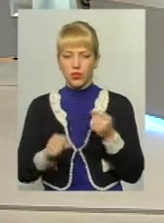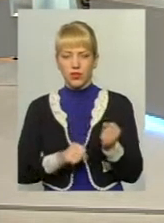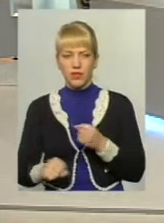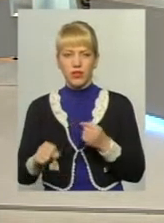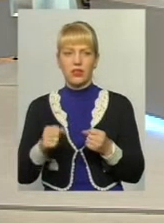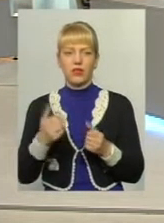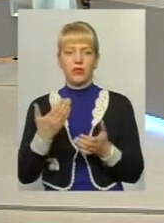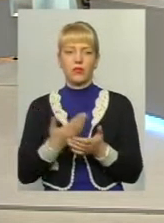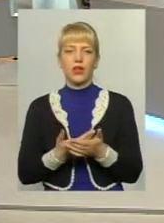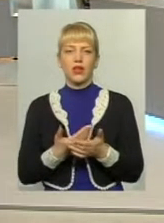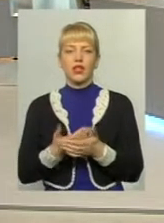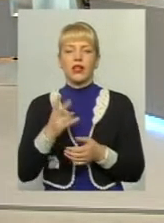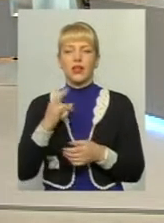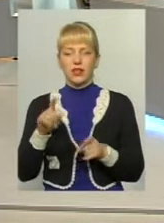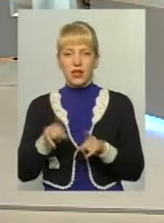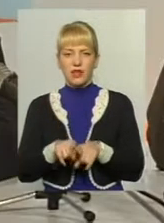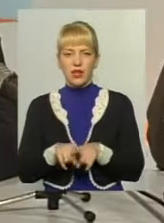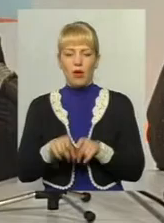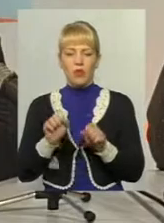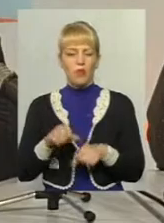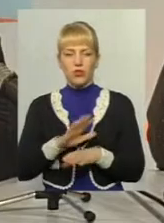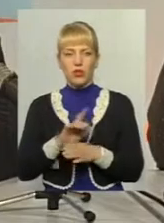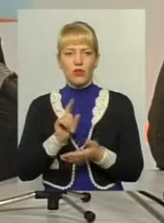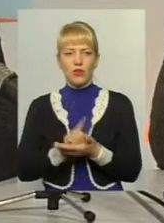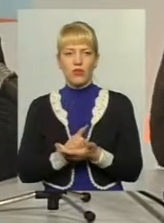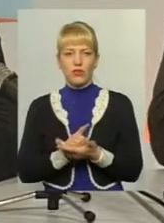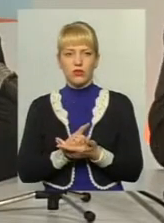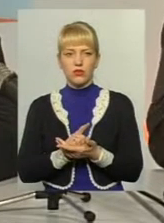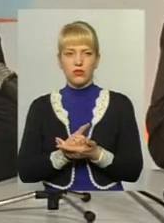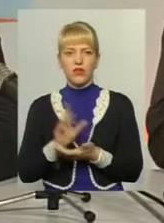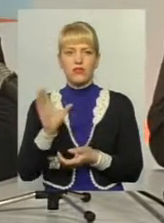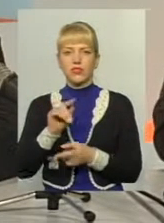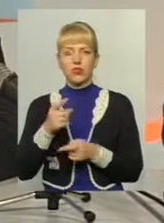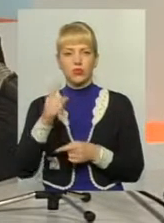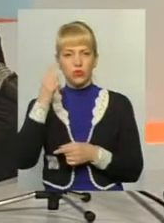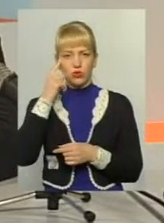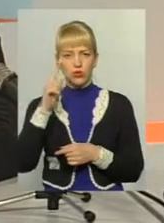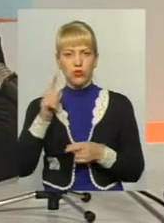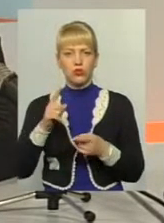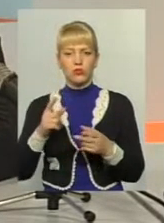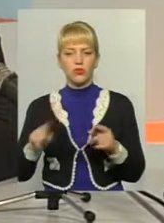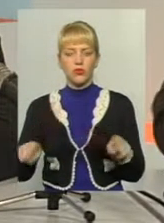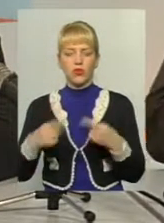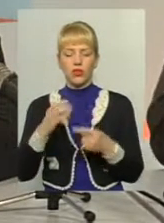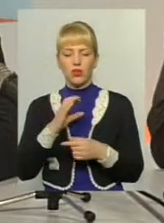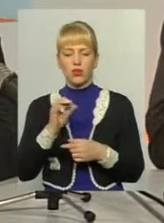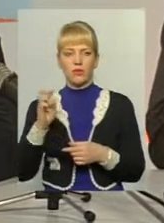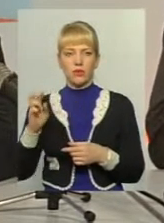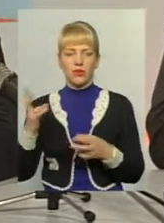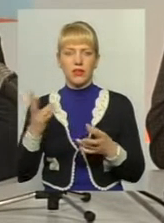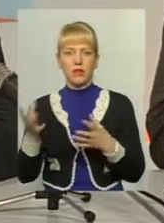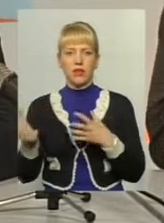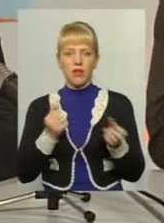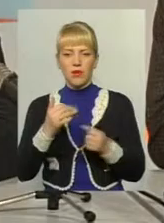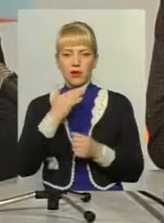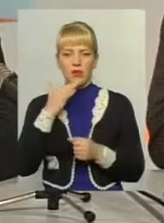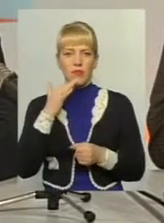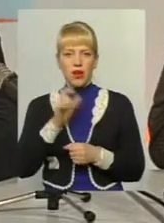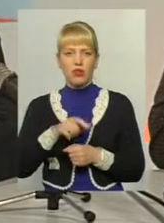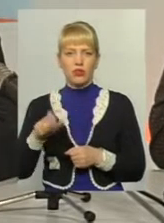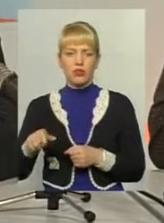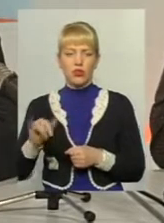3200. Там 2600 на руки виходить, 3200 це для ОСББ. Там але часто таке буває, що людина в ОСББ працює і